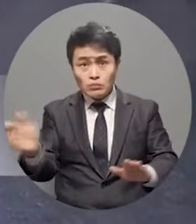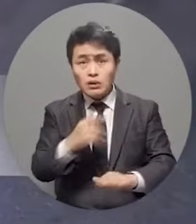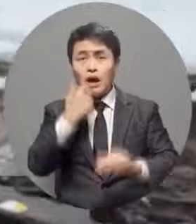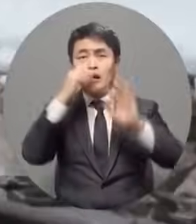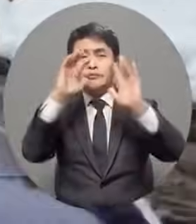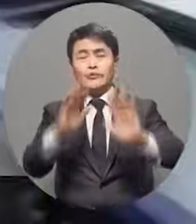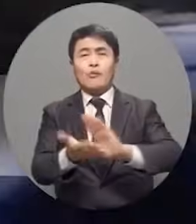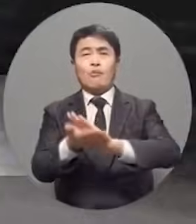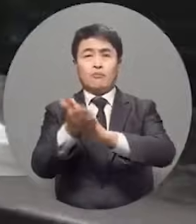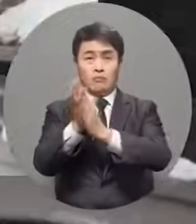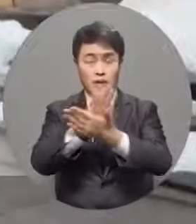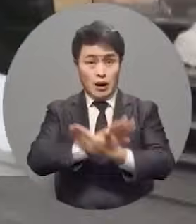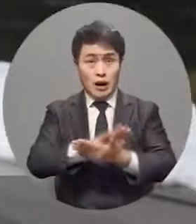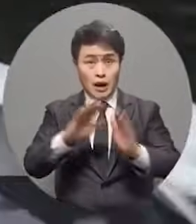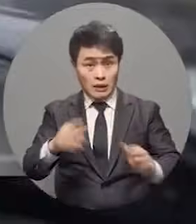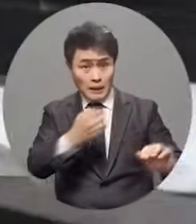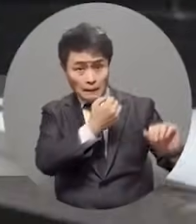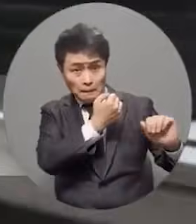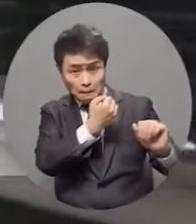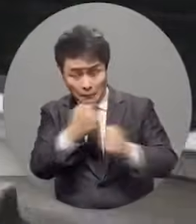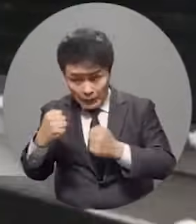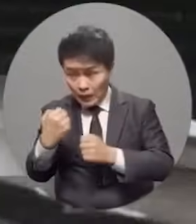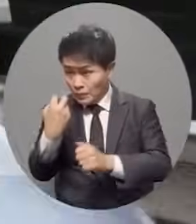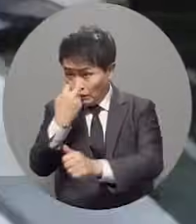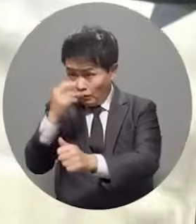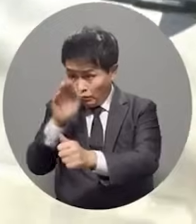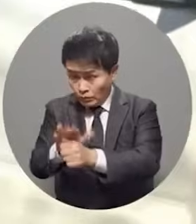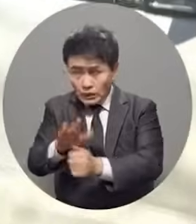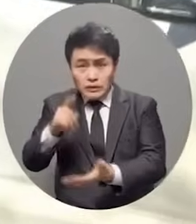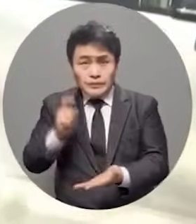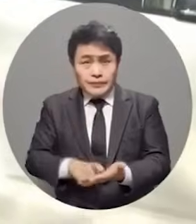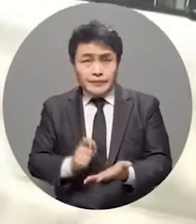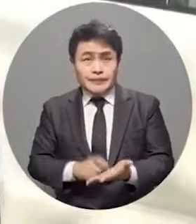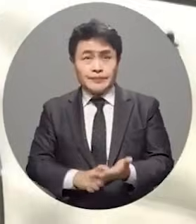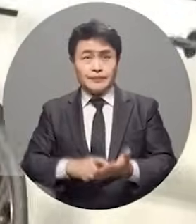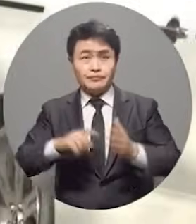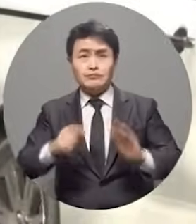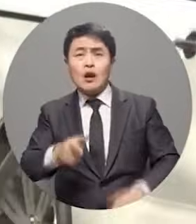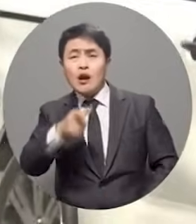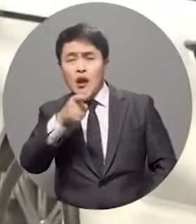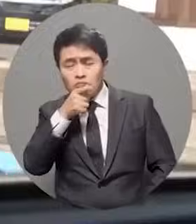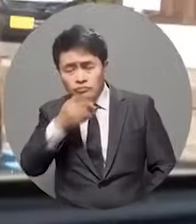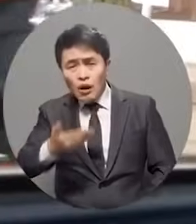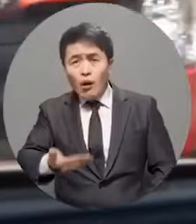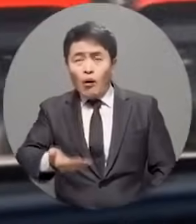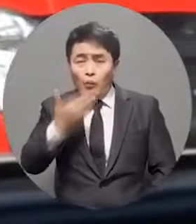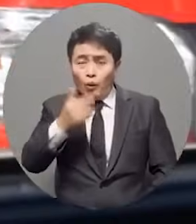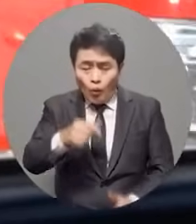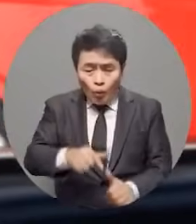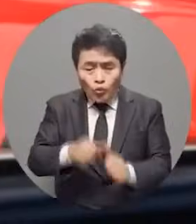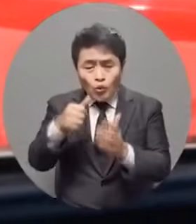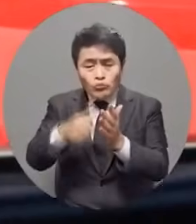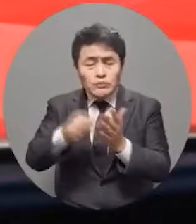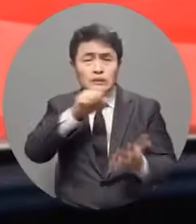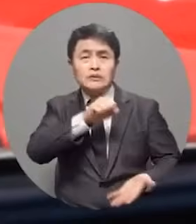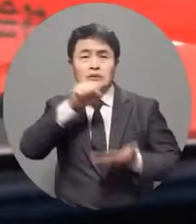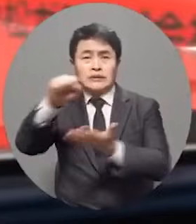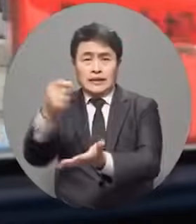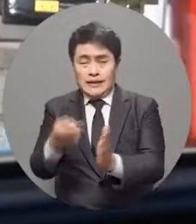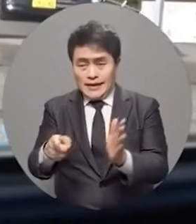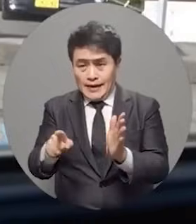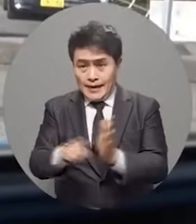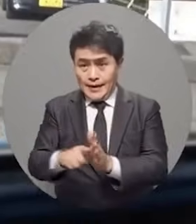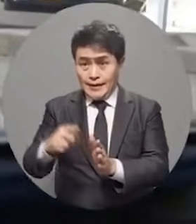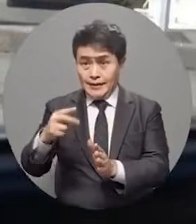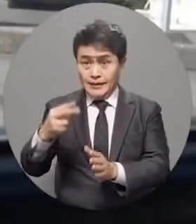눈으로 바뀌면서 피난민 대책에도 비상이 걸렸습니다. 물과 식량 등 구호품 전달을 위해 자위대